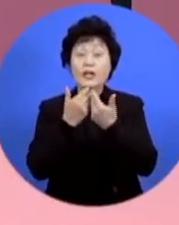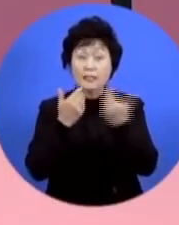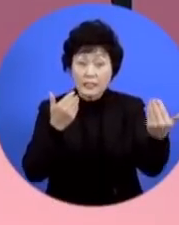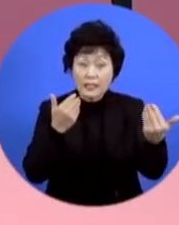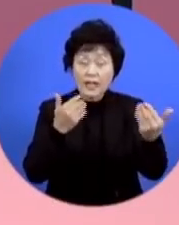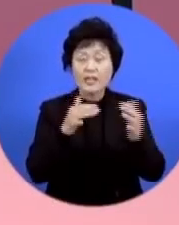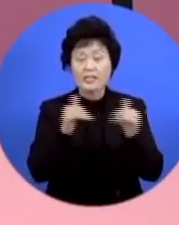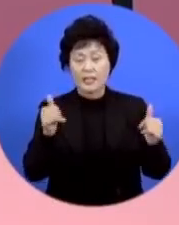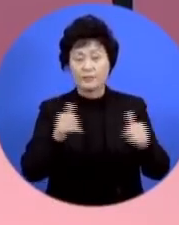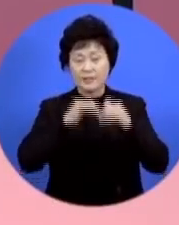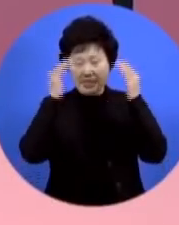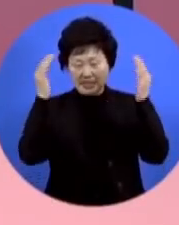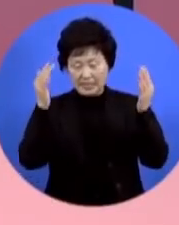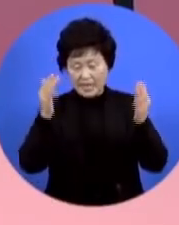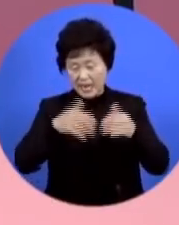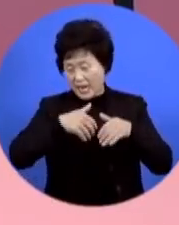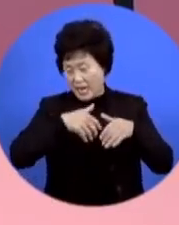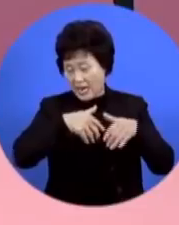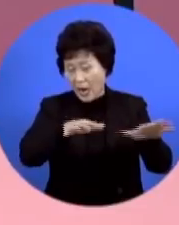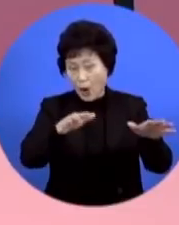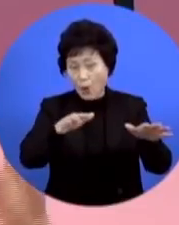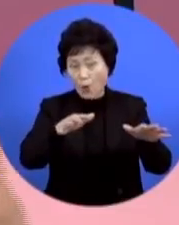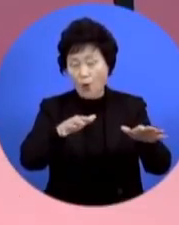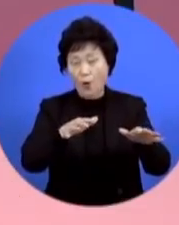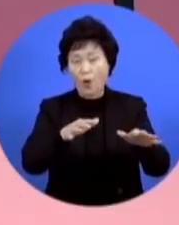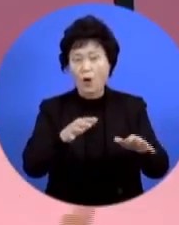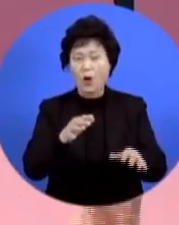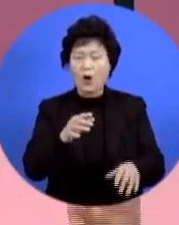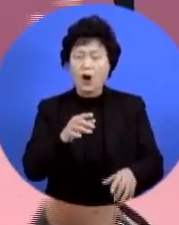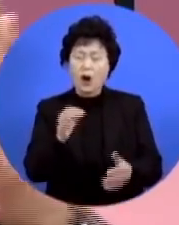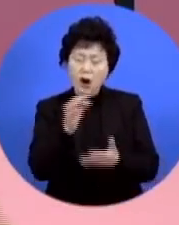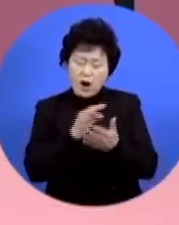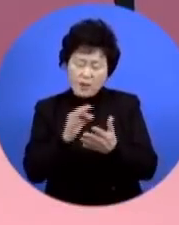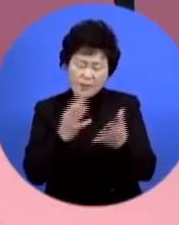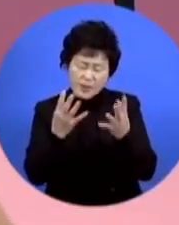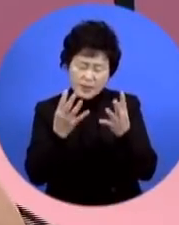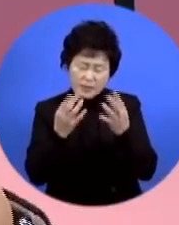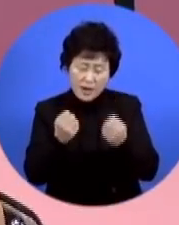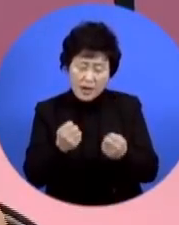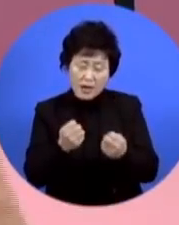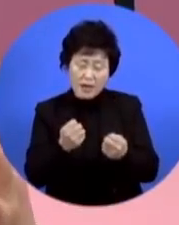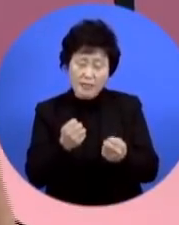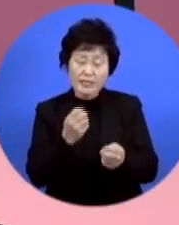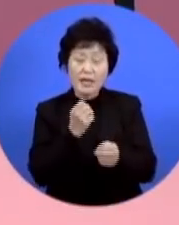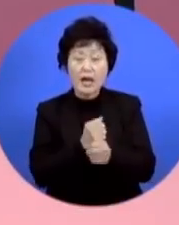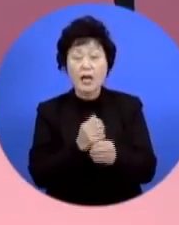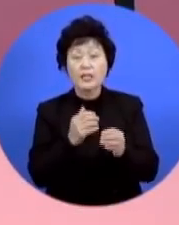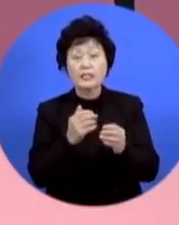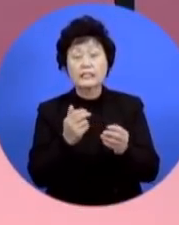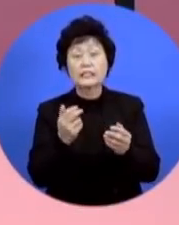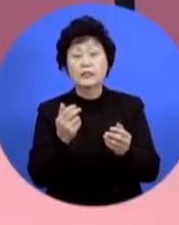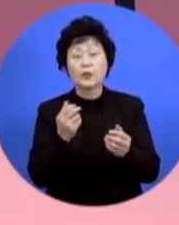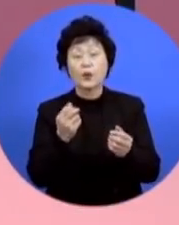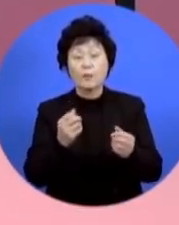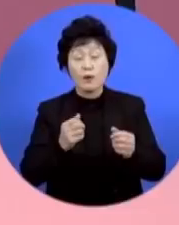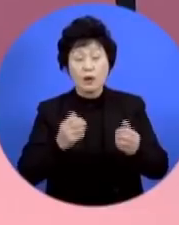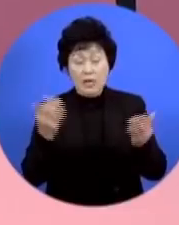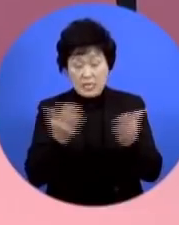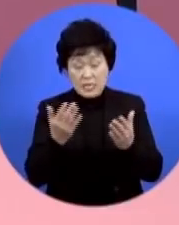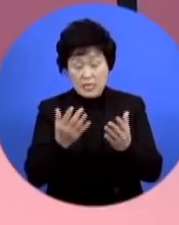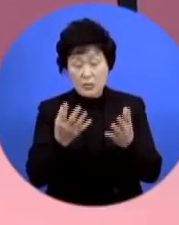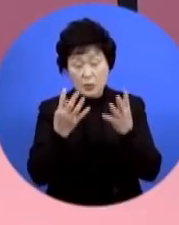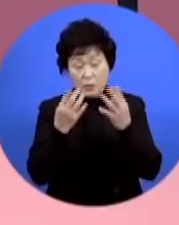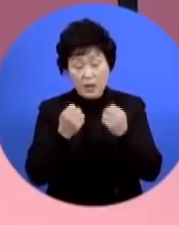딱 됐는데 가장 헌금도 많이 하시고 가장 활동도 많이 하시던 분 재직들이 빠졌으니까